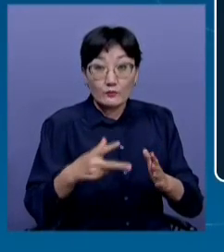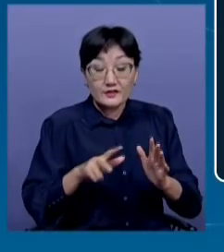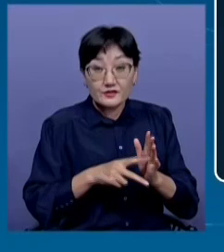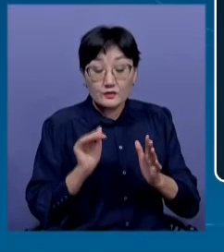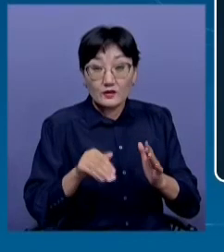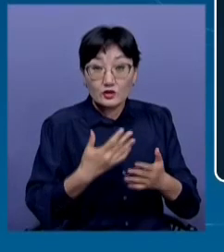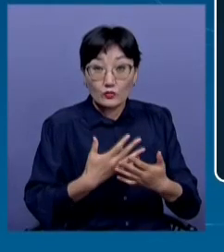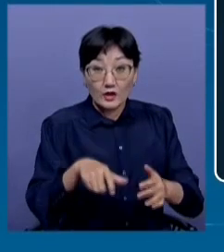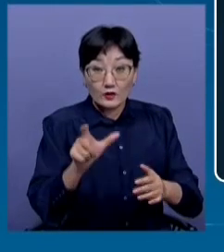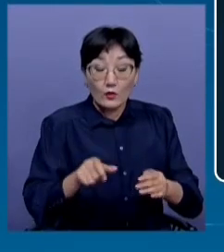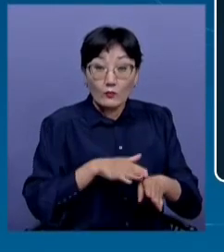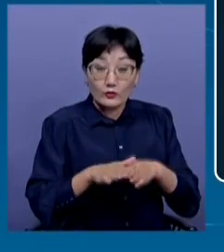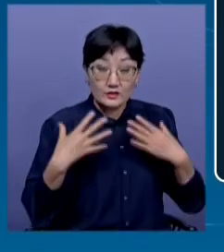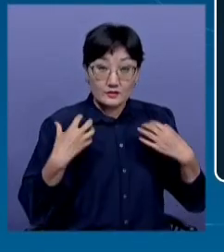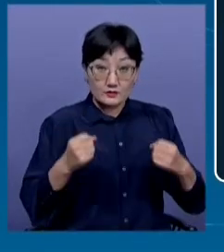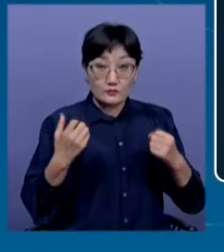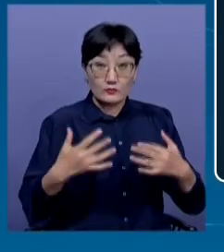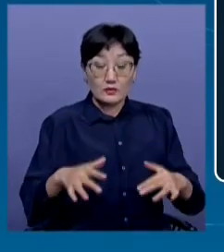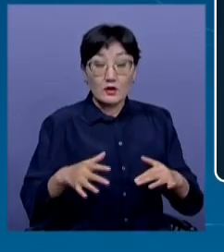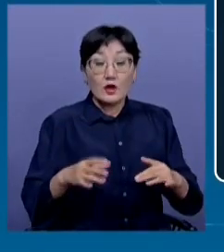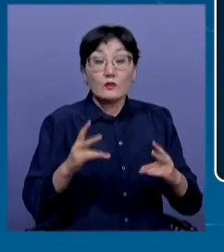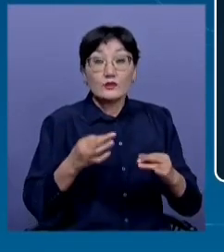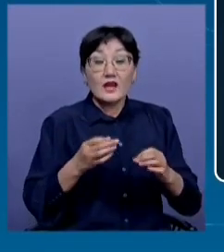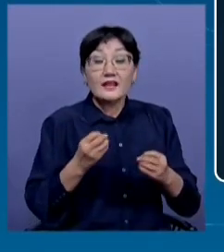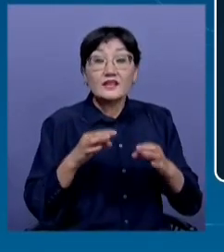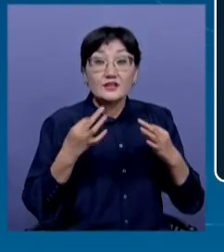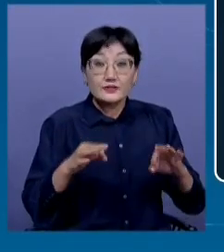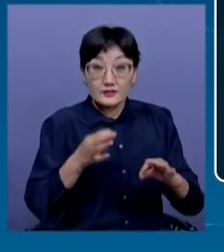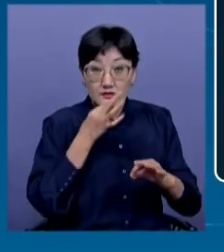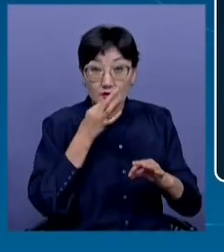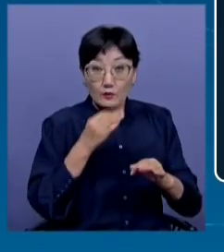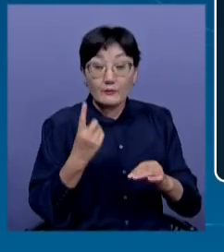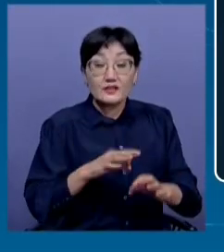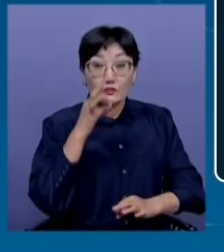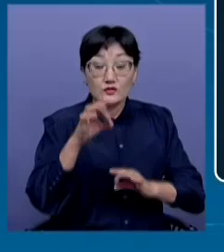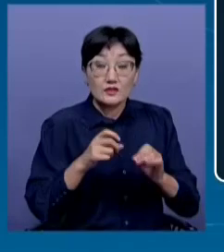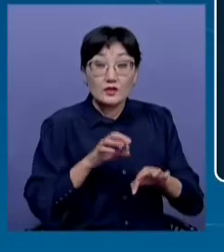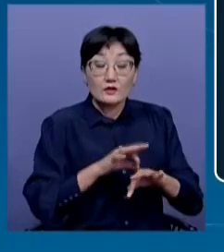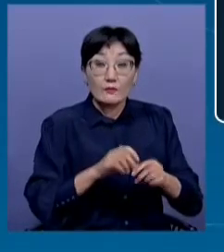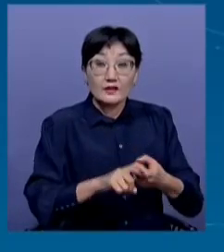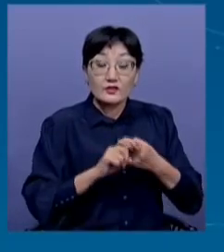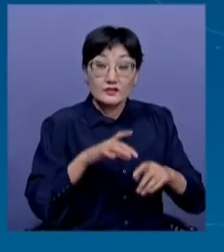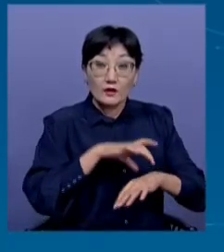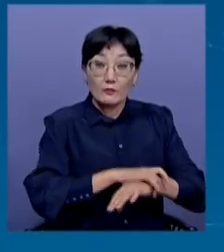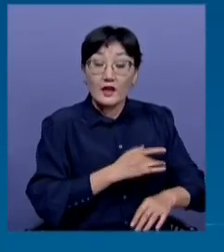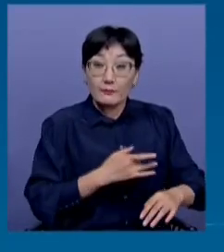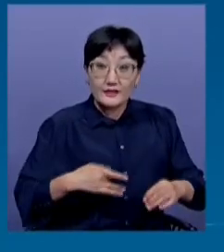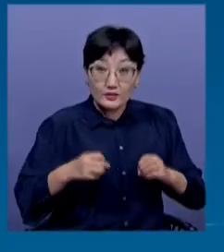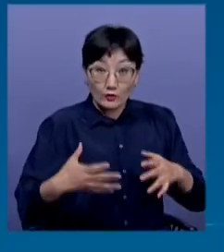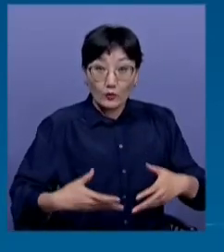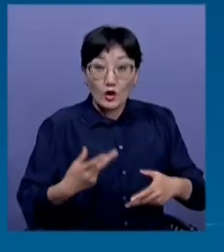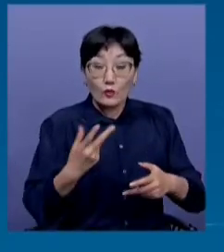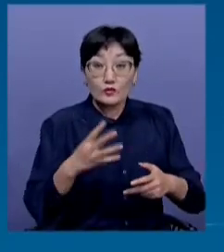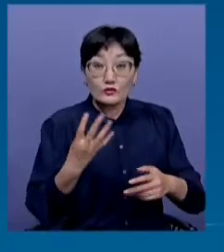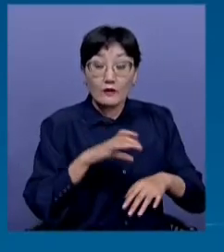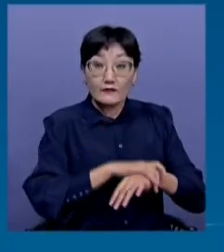мыңға жуық адам дерттен құлан таза айыққан. Десе де босаңсуға әлі ерте. Бір тәулікте коронавирус белгілері бар пневмонияның 34